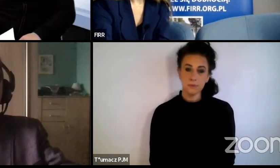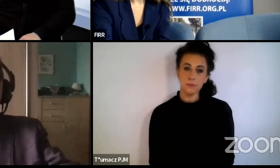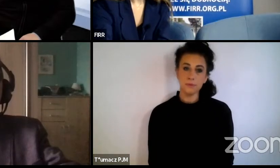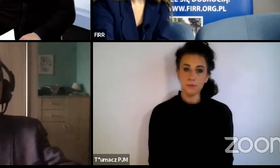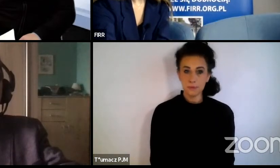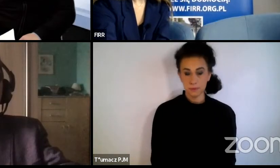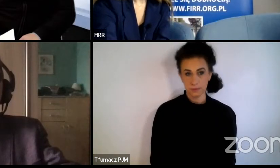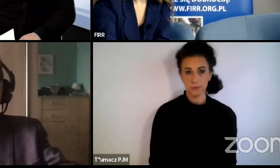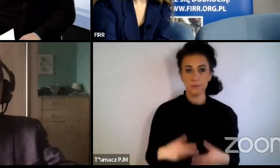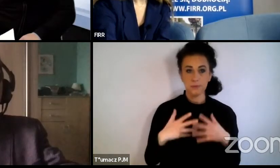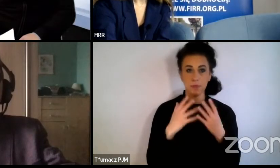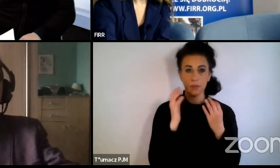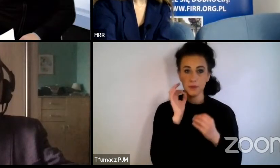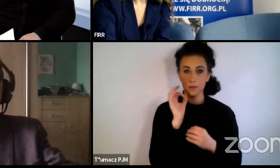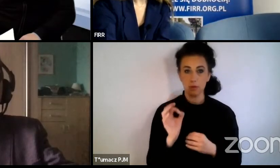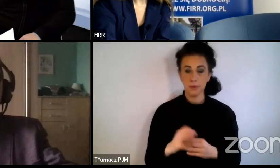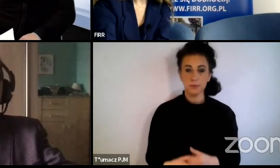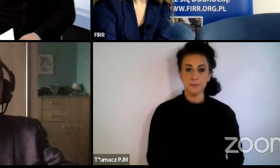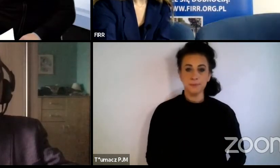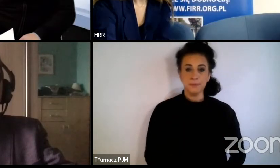Dzień dobry.